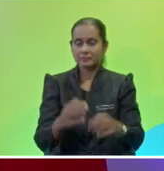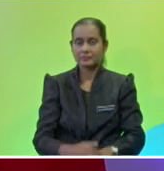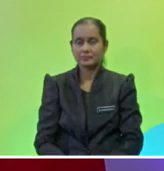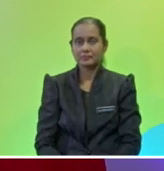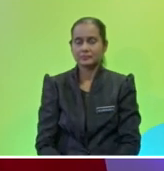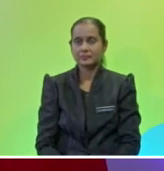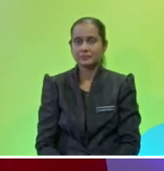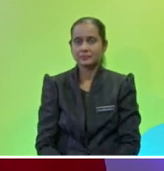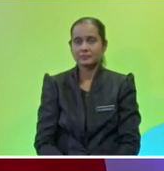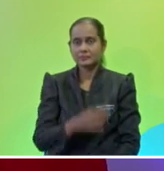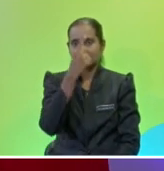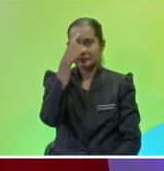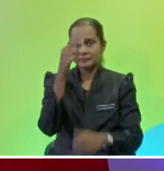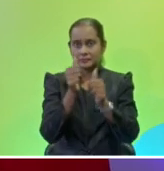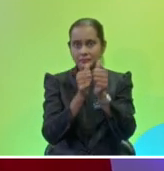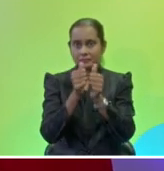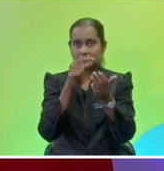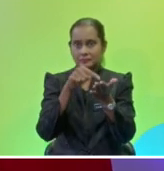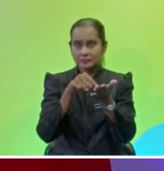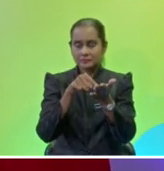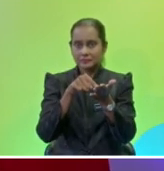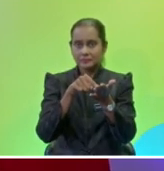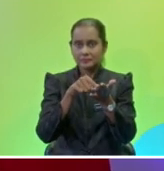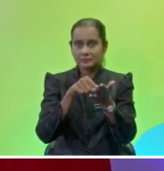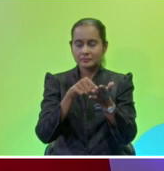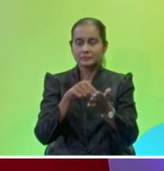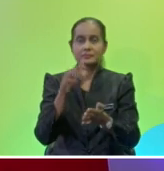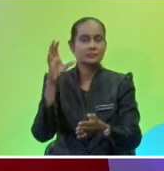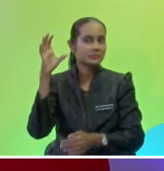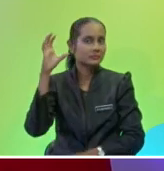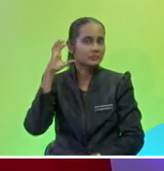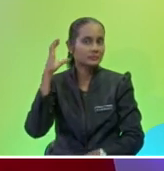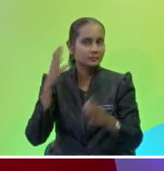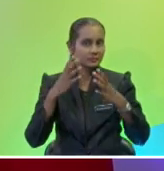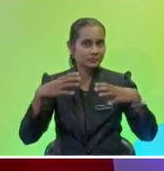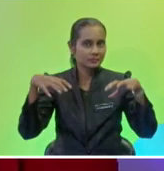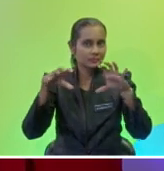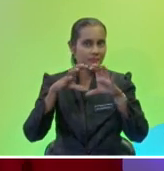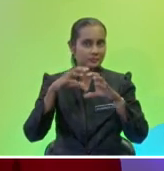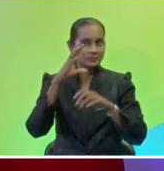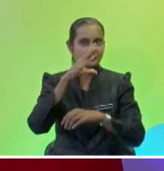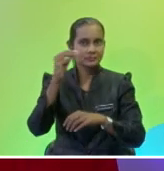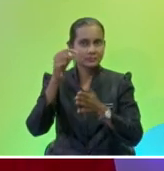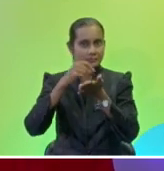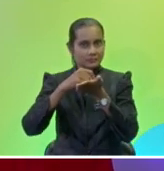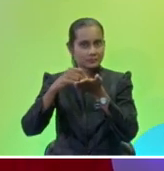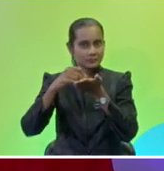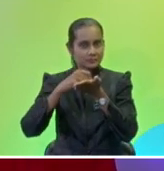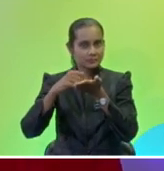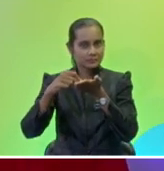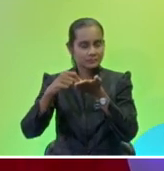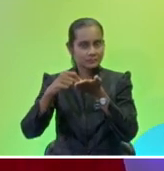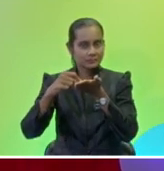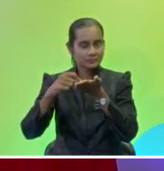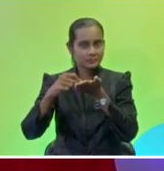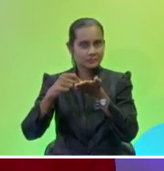activity ini Mira akan dengar jadi itu yang saya akan membacakan dan tulis di papan putih Ayo